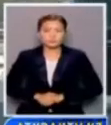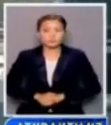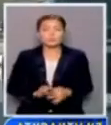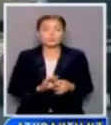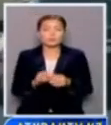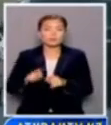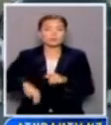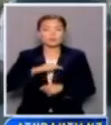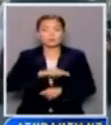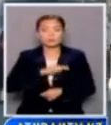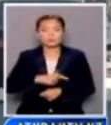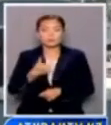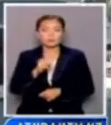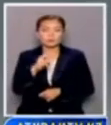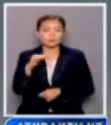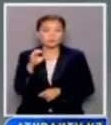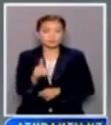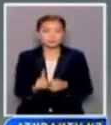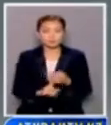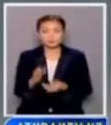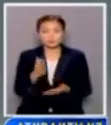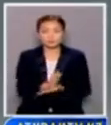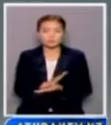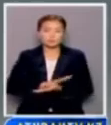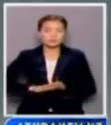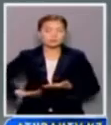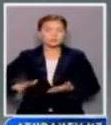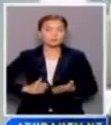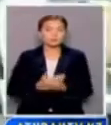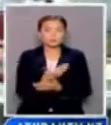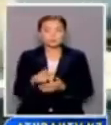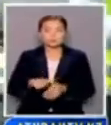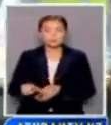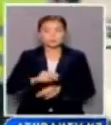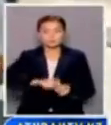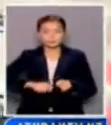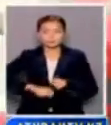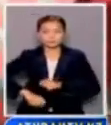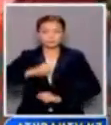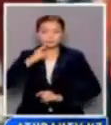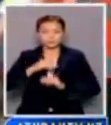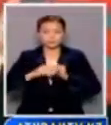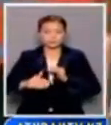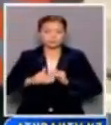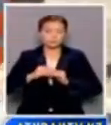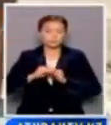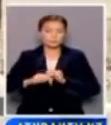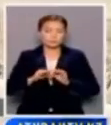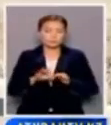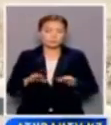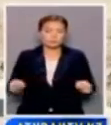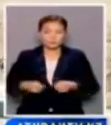Бірлескен рейдтік шараны алдымен Ғабдиев көшесінен бастадық. Мұнтаздай салынған жаңа жолдарды тексеру барысында асфальт қабатының қалыңдығы мен